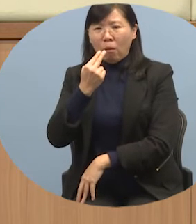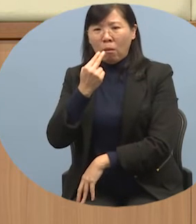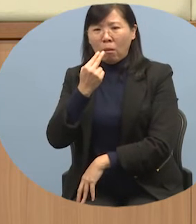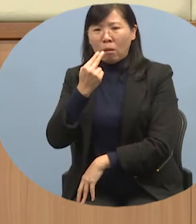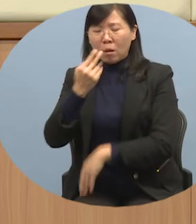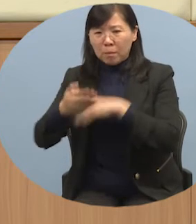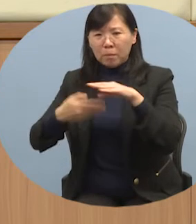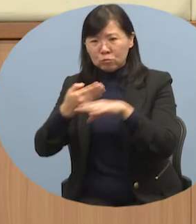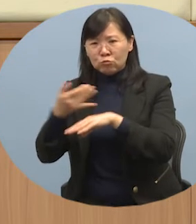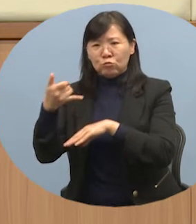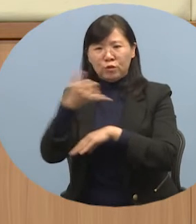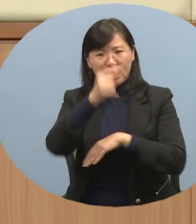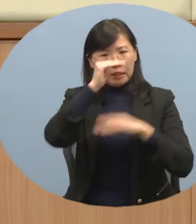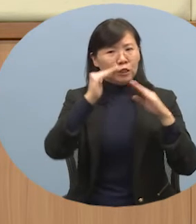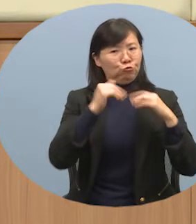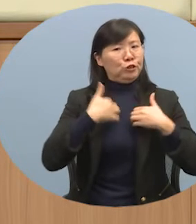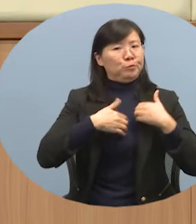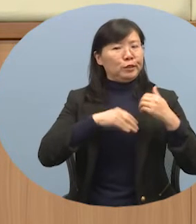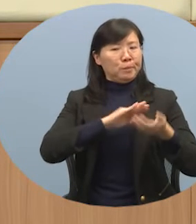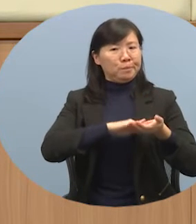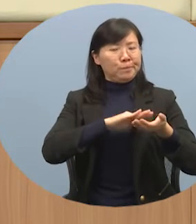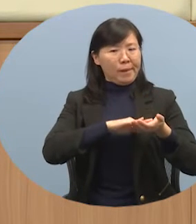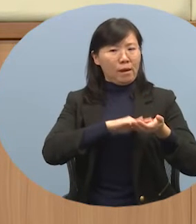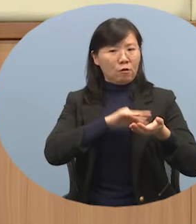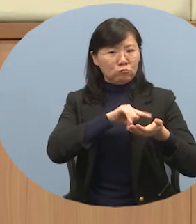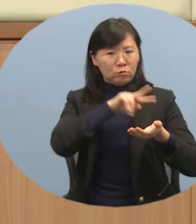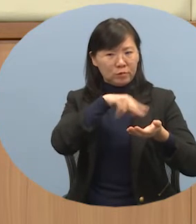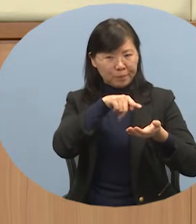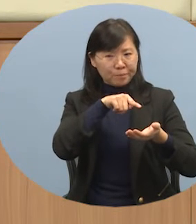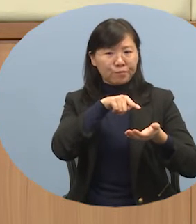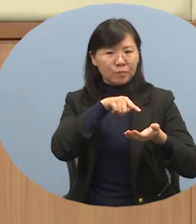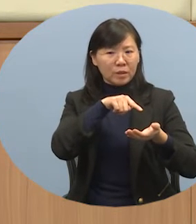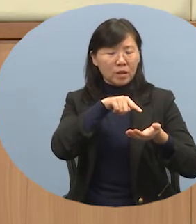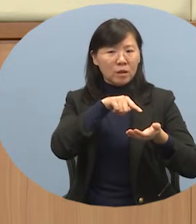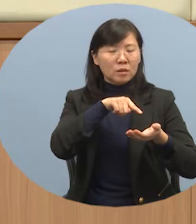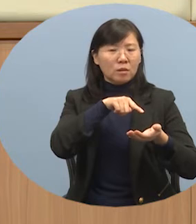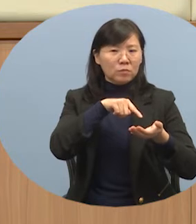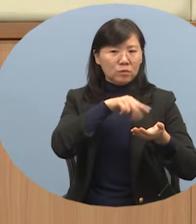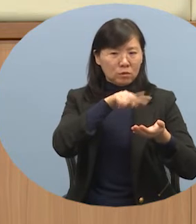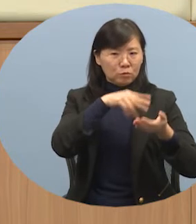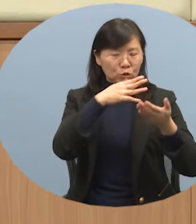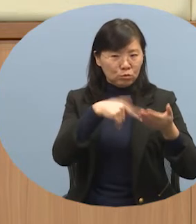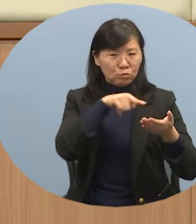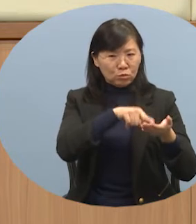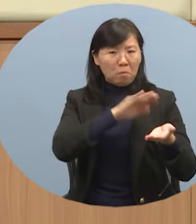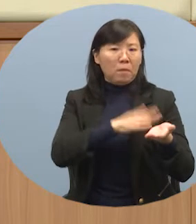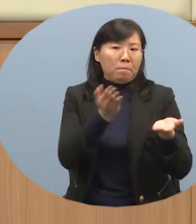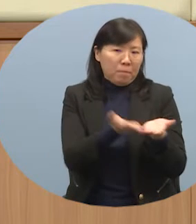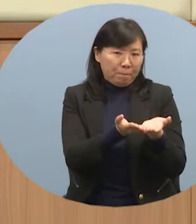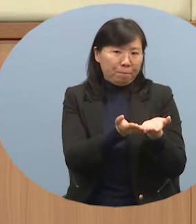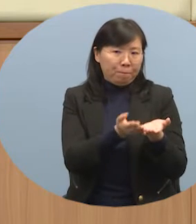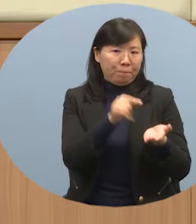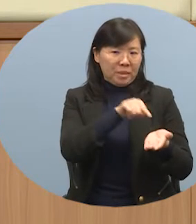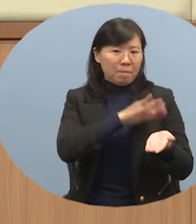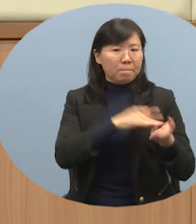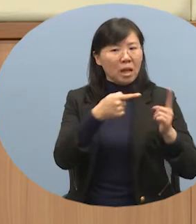急症室求診。經過檢測之後咧，就初步確診係新型冠狀病毒病。病人